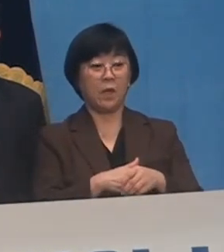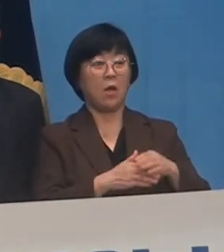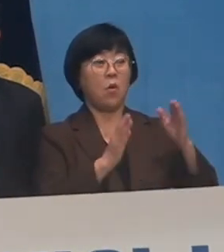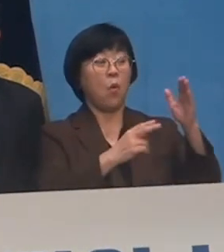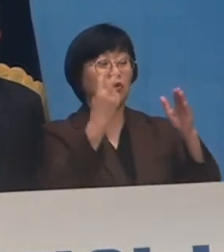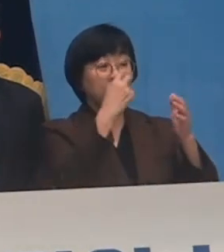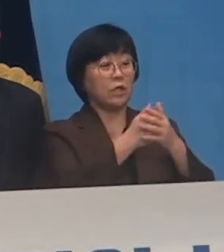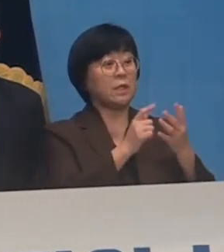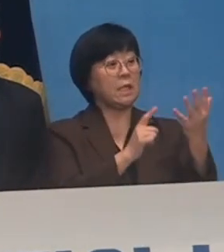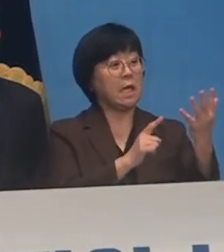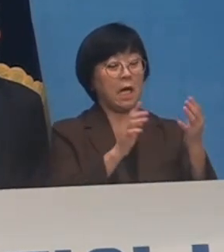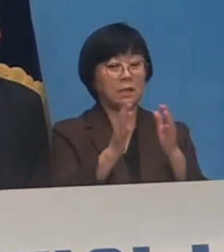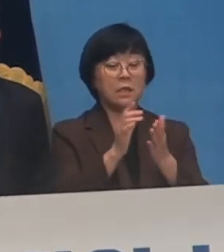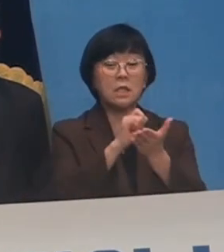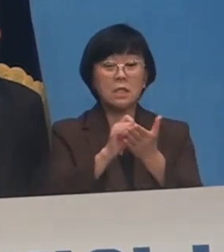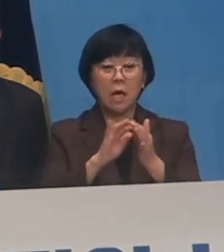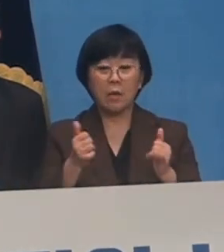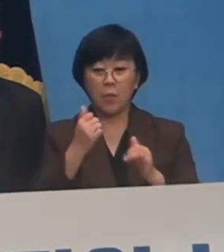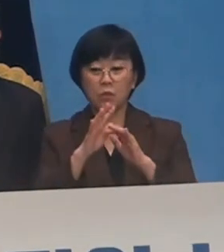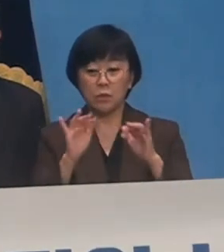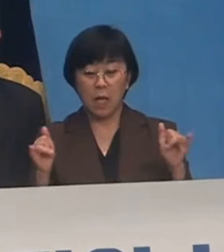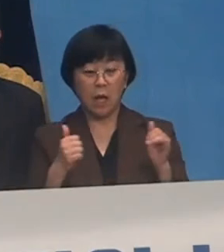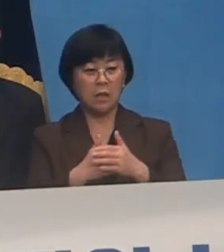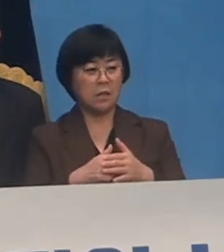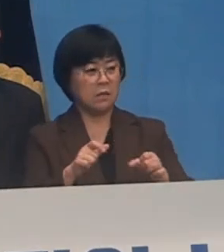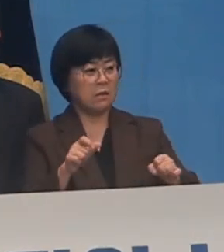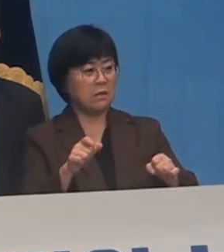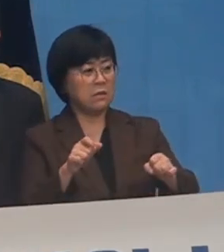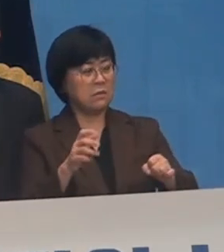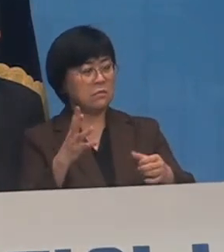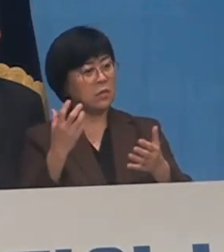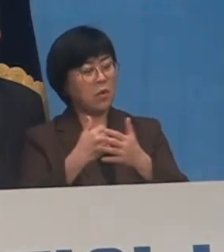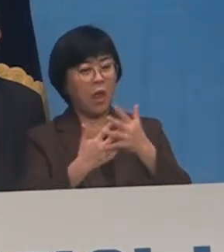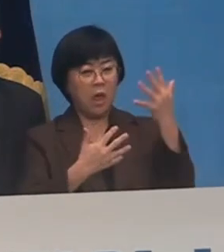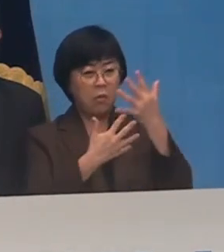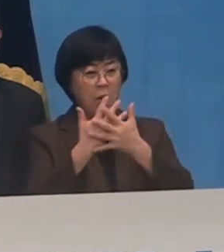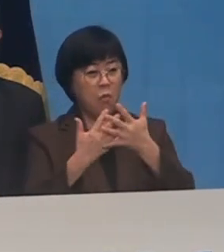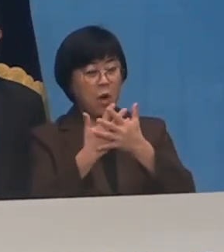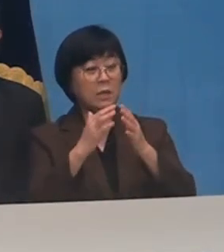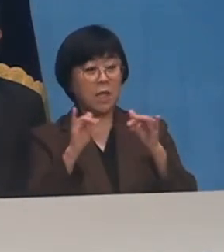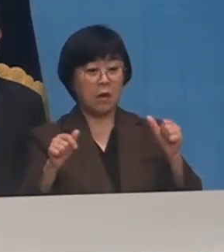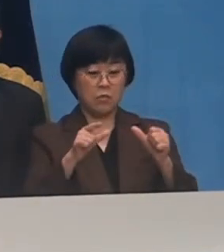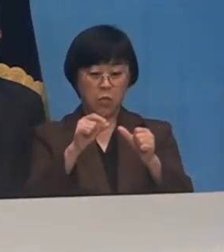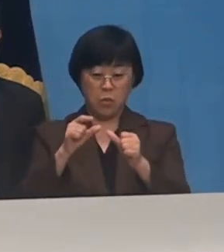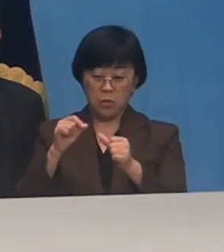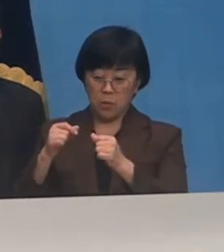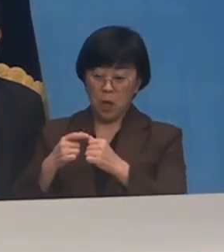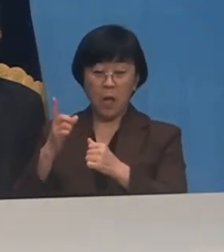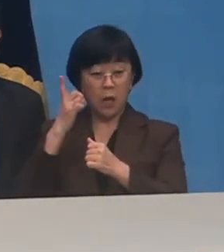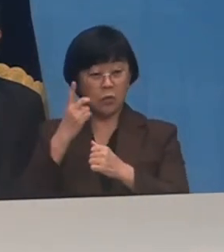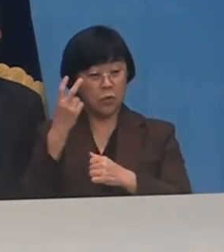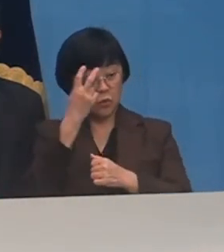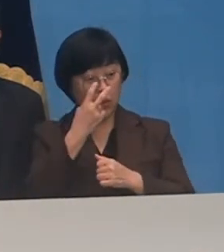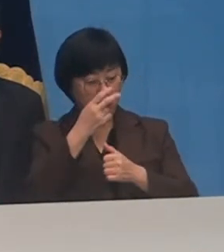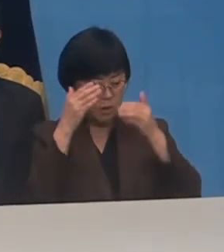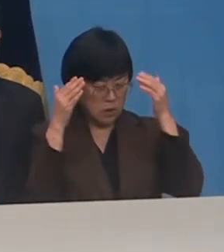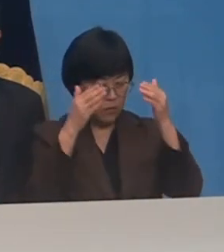공수처 수사 대상도 아닌 기자, 변호사 등 불특정 다수의 국민들에 대한 무차별적인